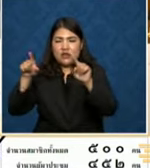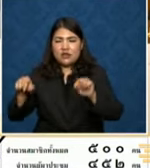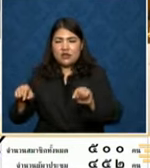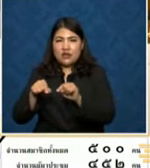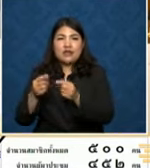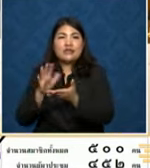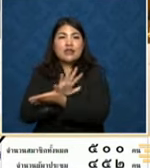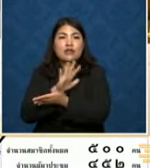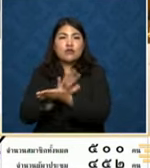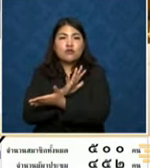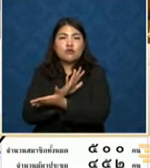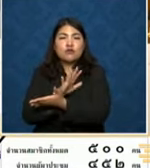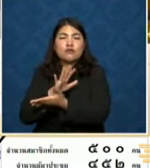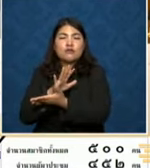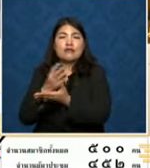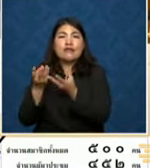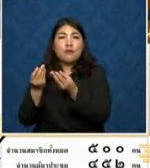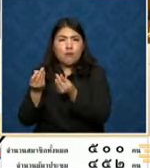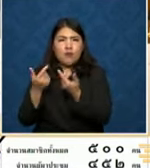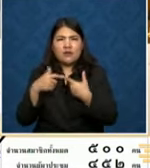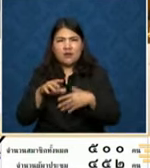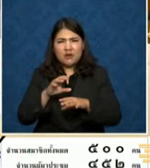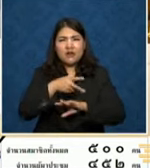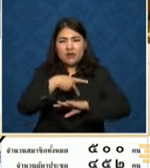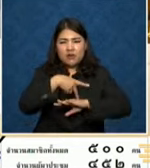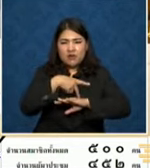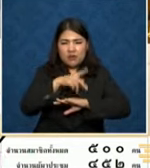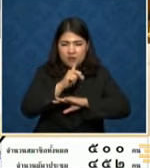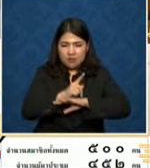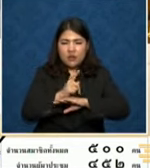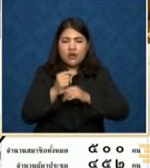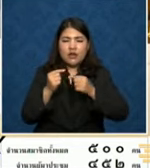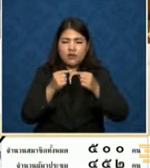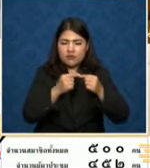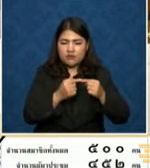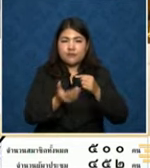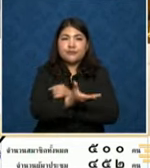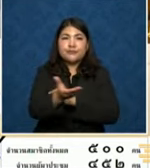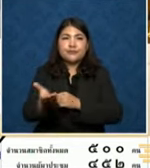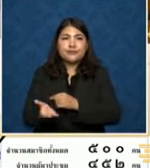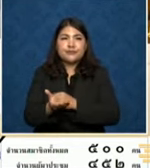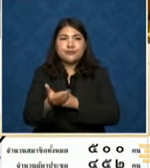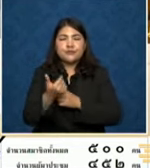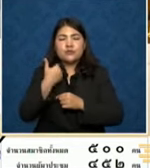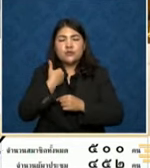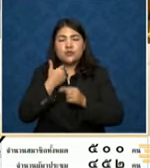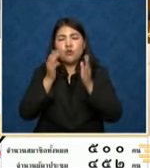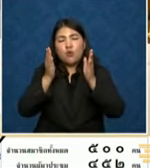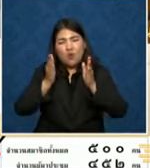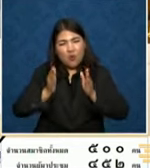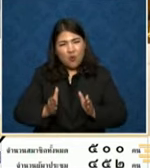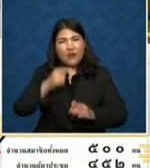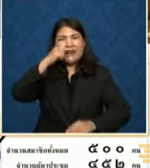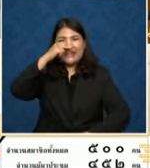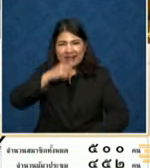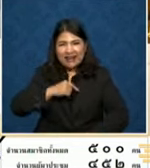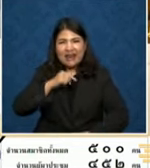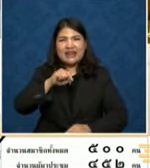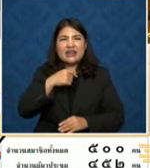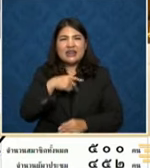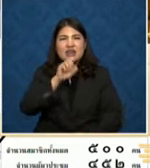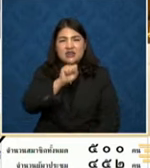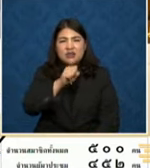ทีนี้อภิปรายผ่านท่านประธานผ่านไปยังเพื่อนสมาชิกผู้ทรงเกียรติผ่านไปยังพี่น้องคนไทยที่ทำกินในพื้นที่สป